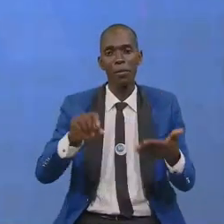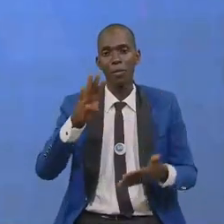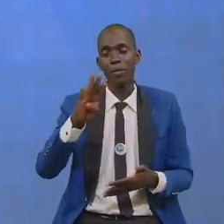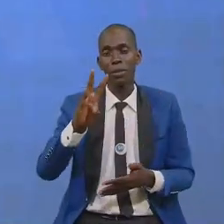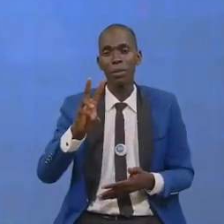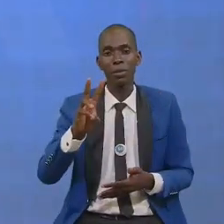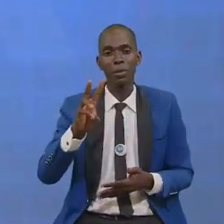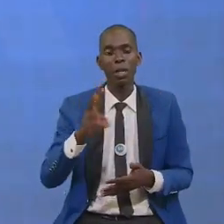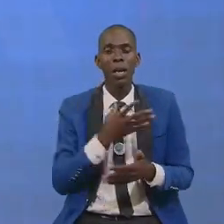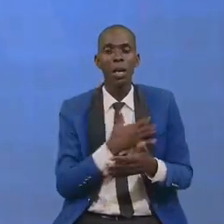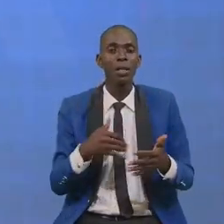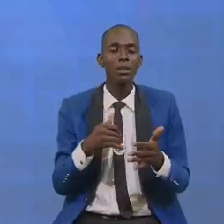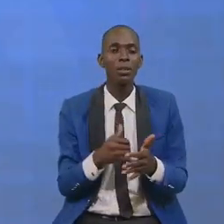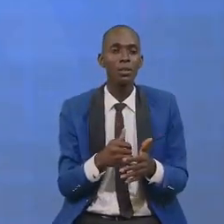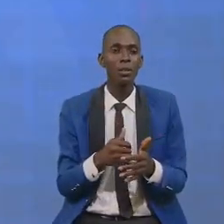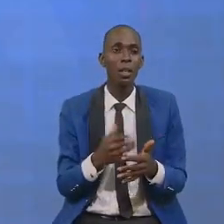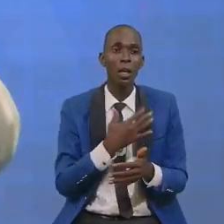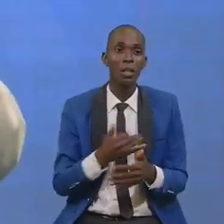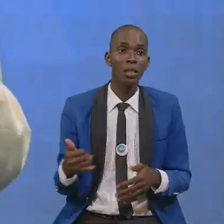ils arrivèrent